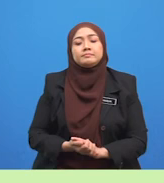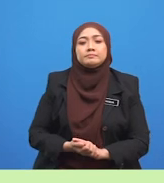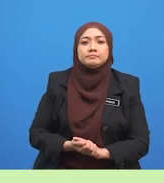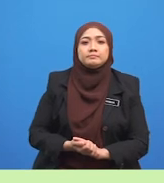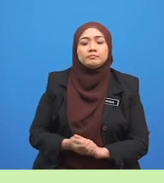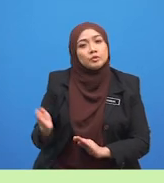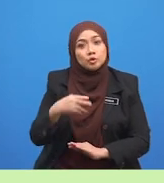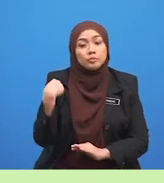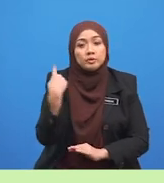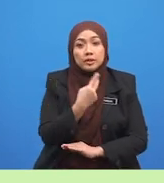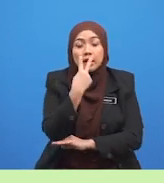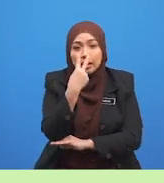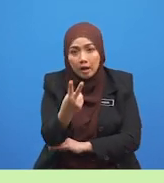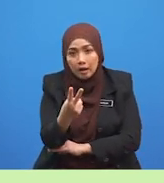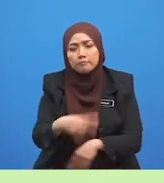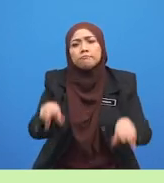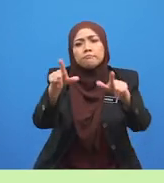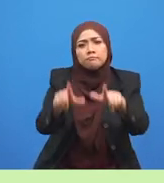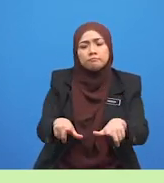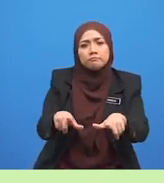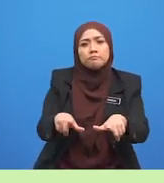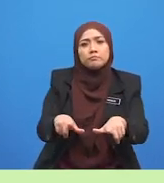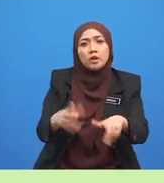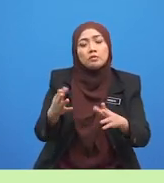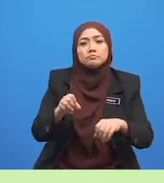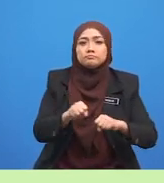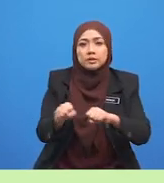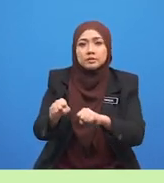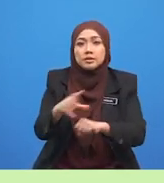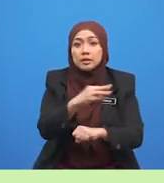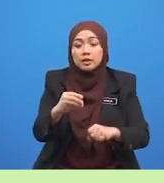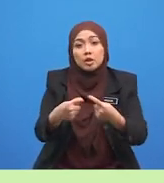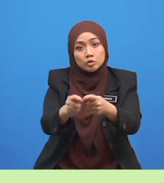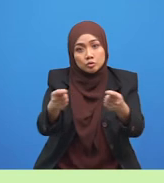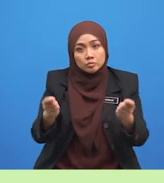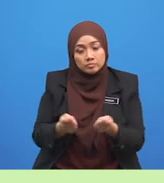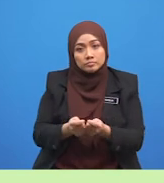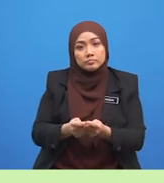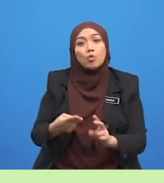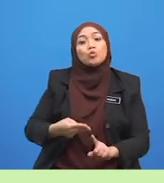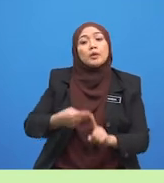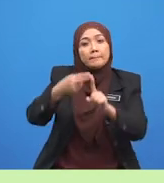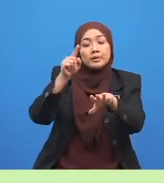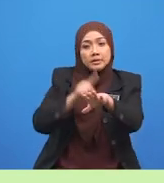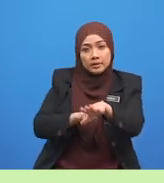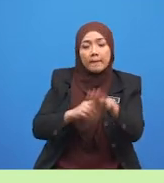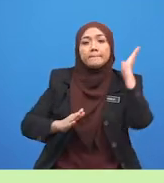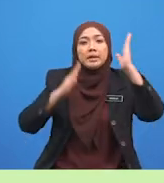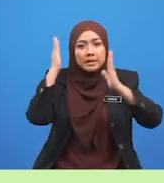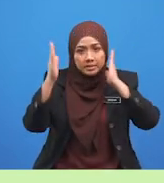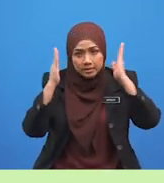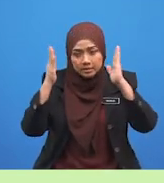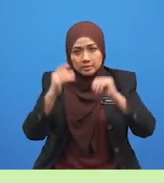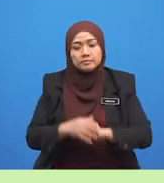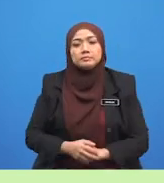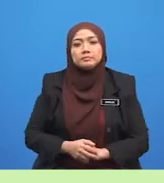lokasi dan letakkan sungai dan tasik utama di Malaysia. Kali ini, peta